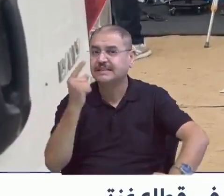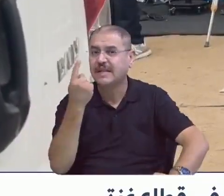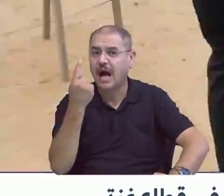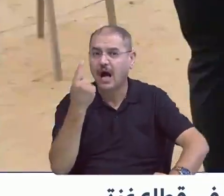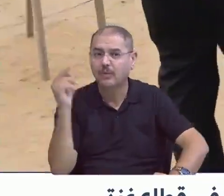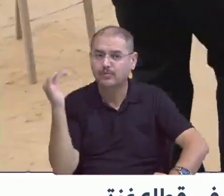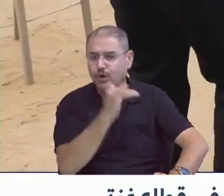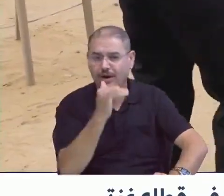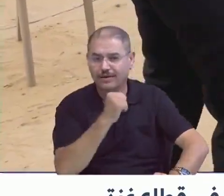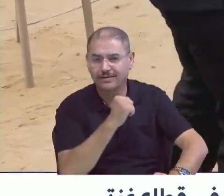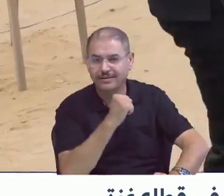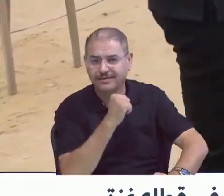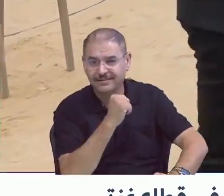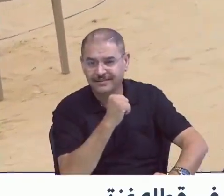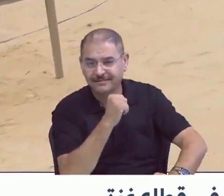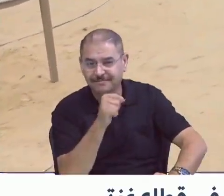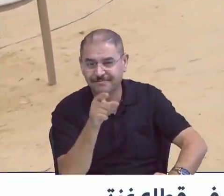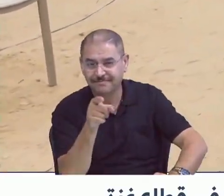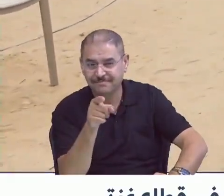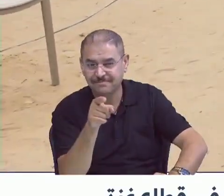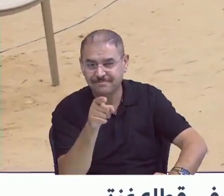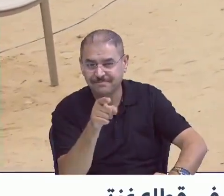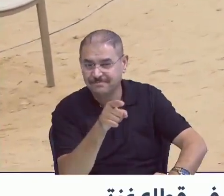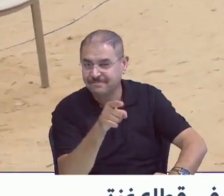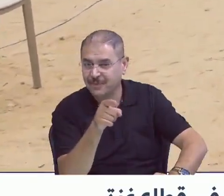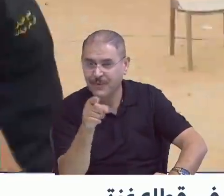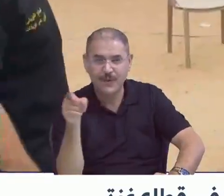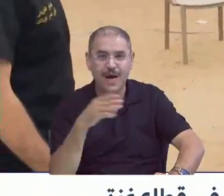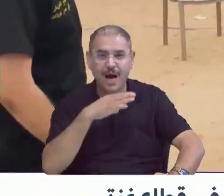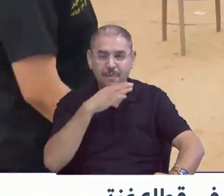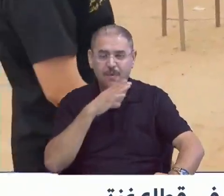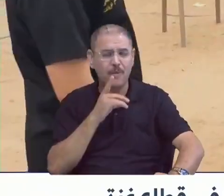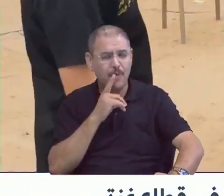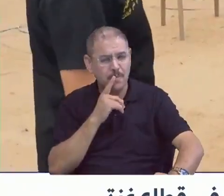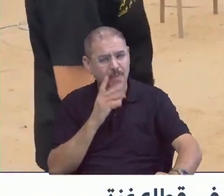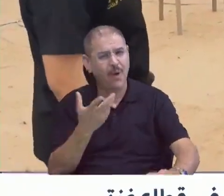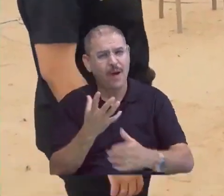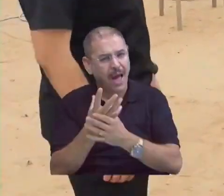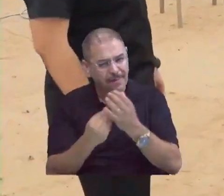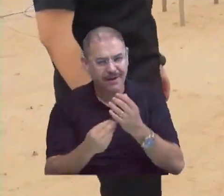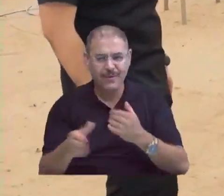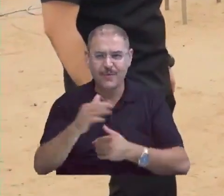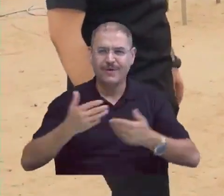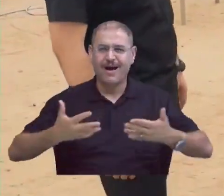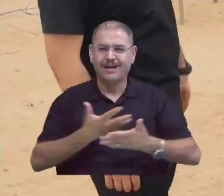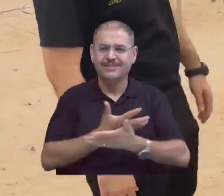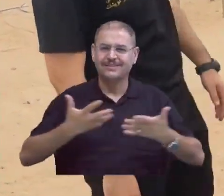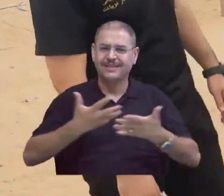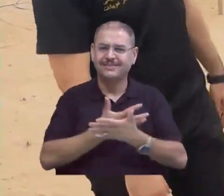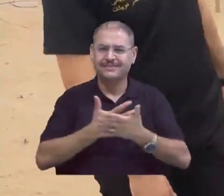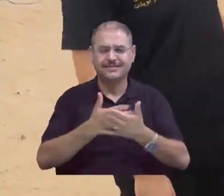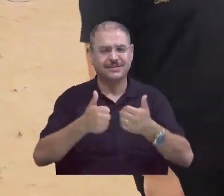فقط. وعبر الأهالي عن امتنانهم للمواقف الأردنية المشرفة والجهود المتواصلة لتقديم الخدمة